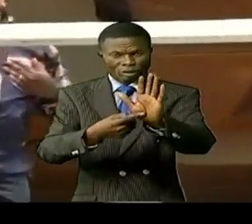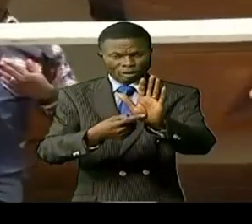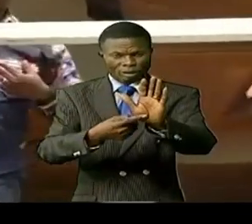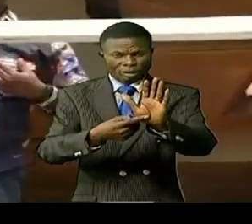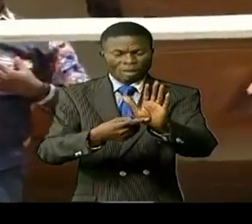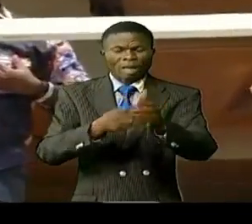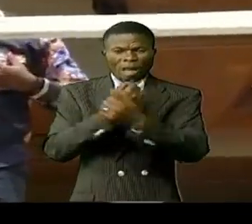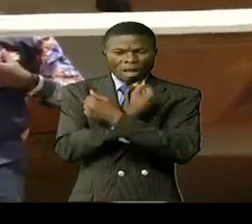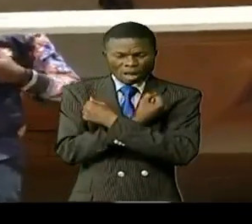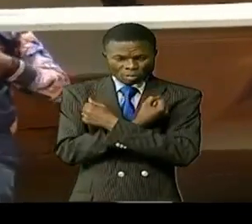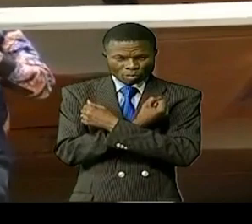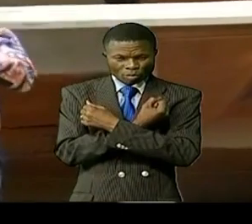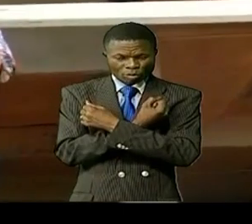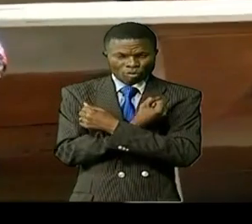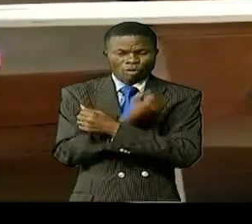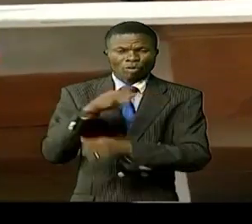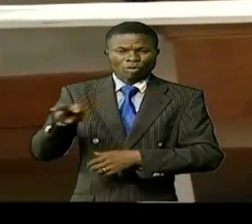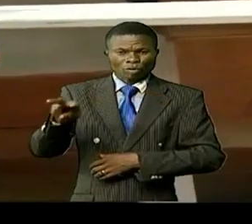Bolingonabino,